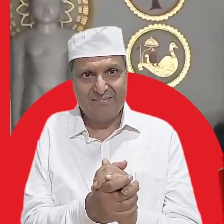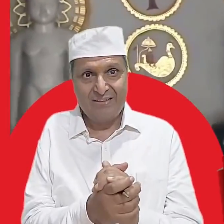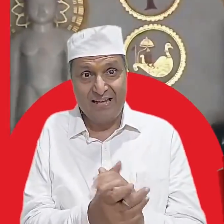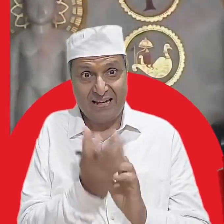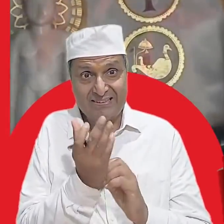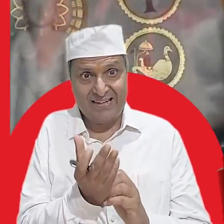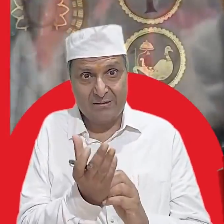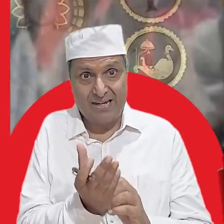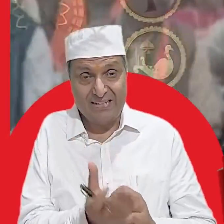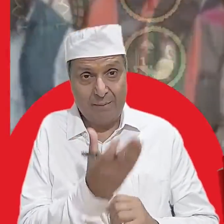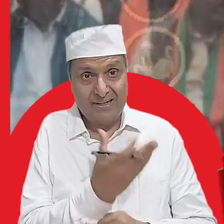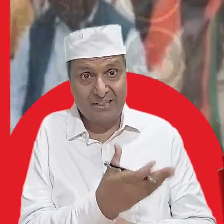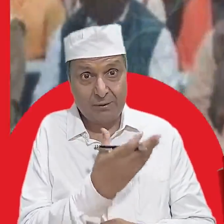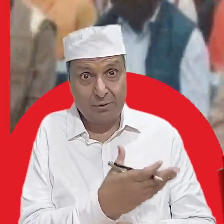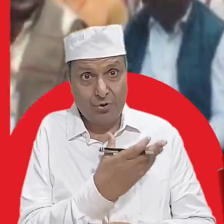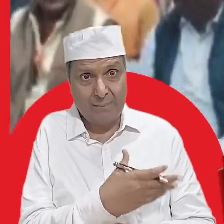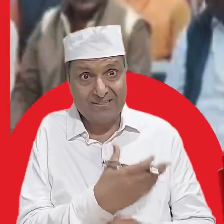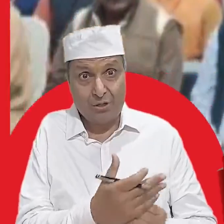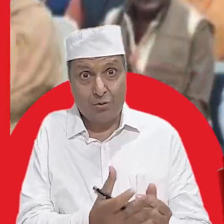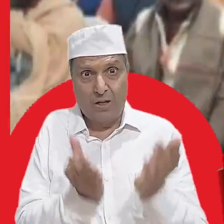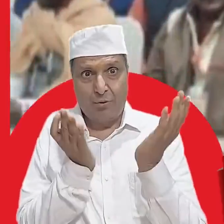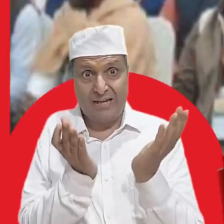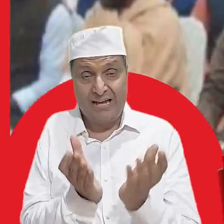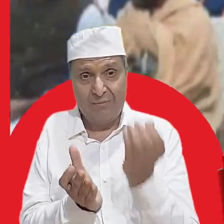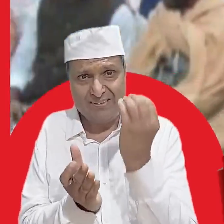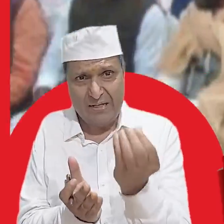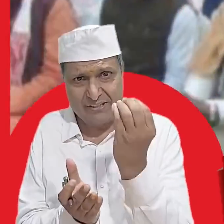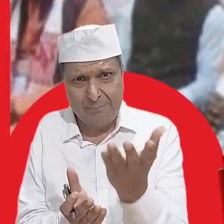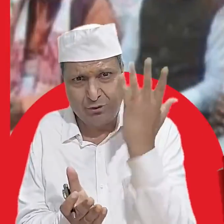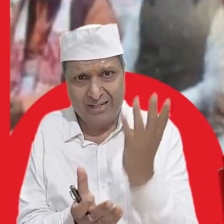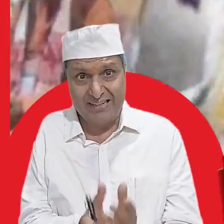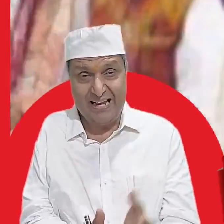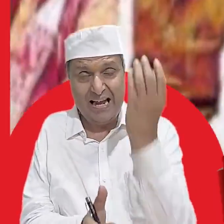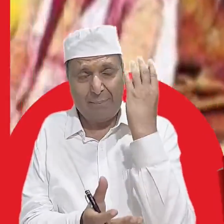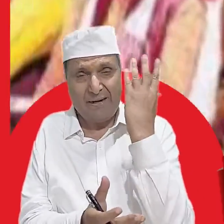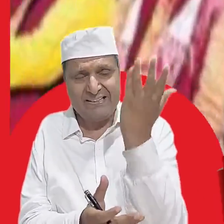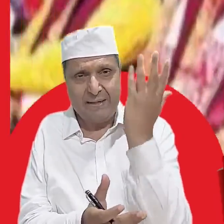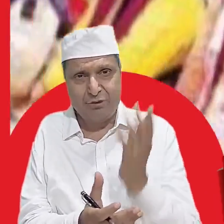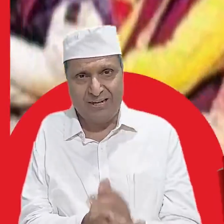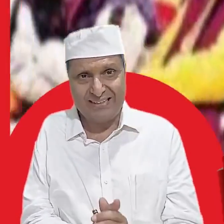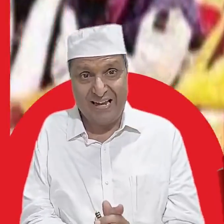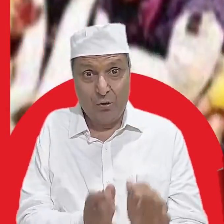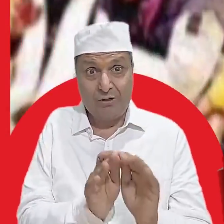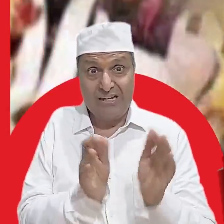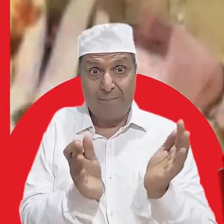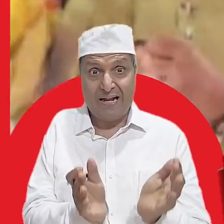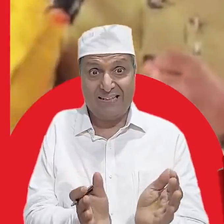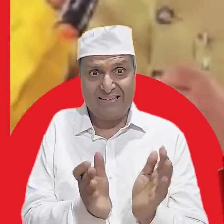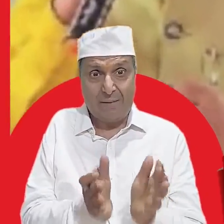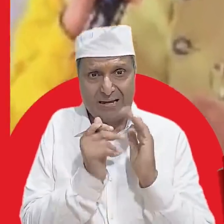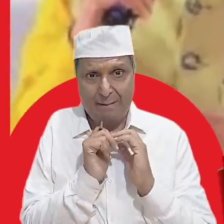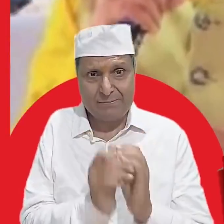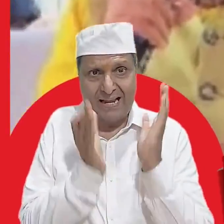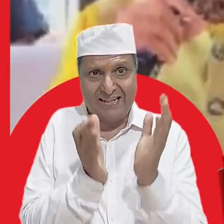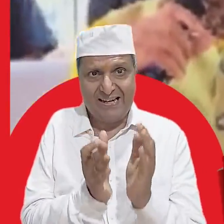है। यहाँ के स्थानीय समाज हमारे चंद्रभुटो के पास उनका खुले में होता है, वे साल वर्ष की पूजा करते हैं, अब प्रकृति की पूजा करते हैं। उनके लिए बाकायदा